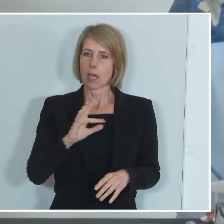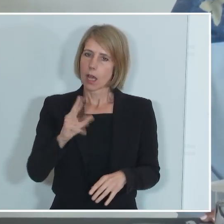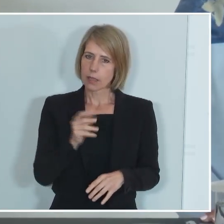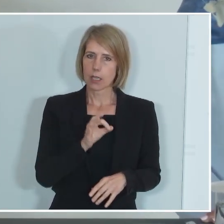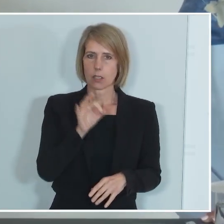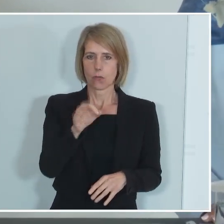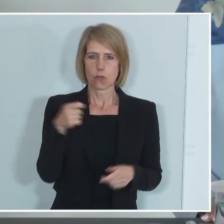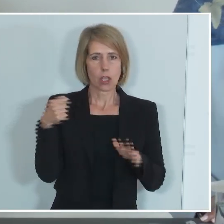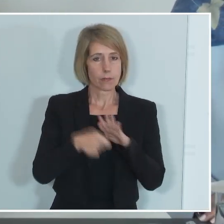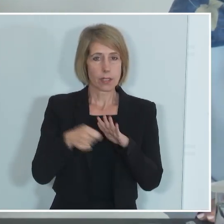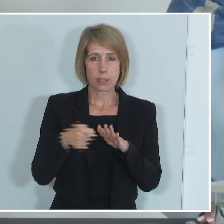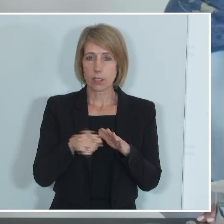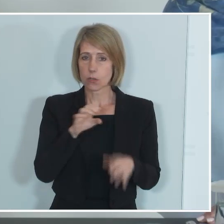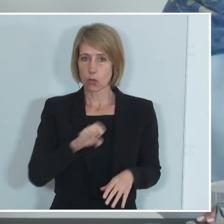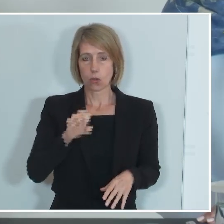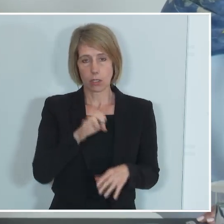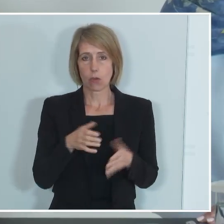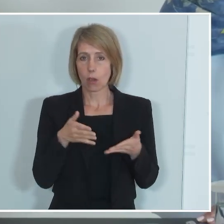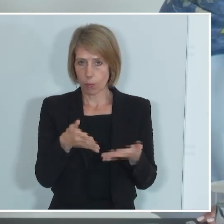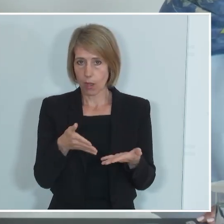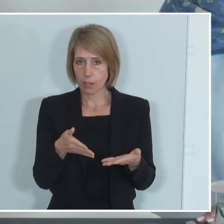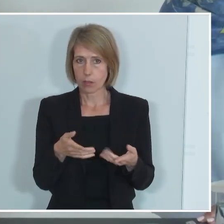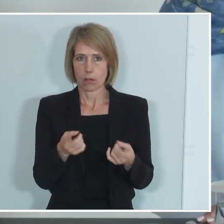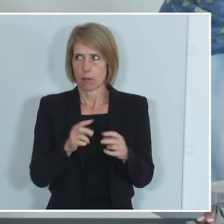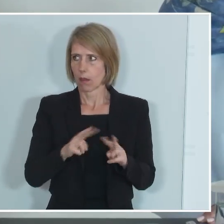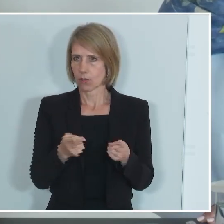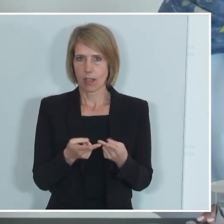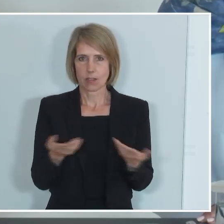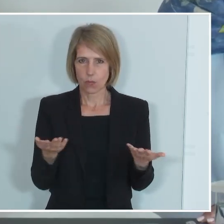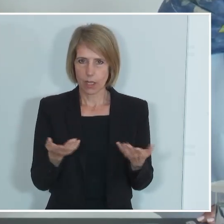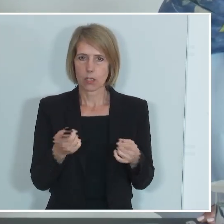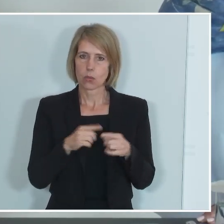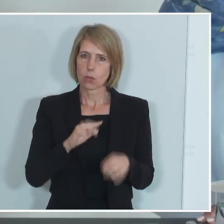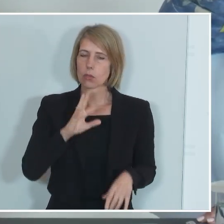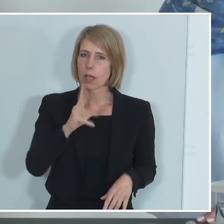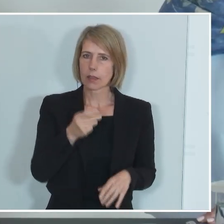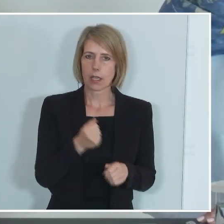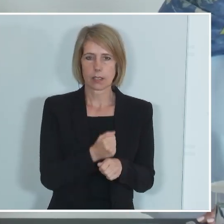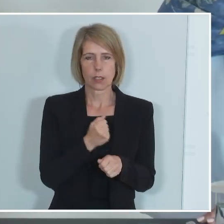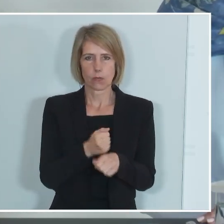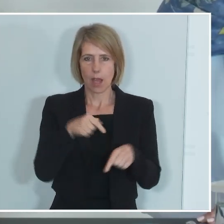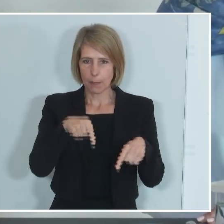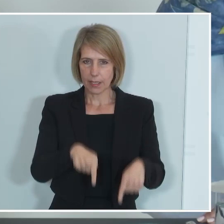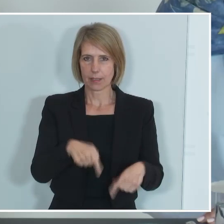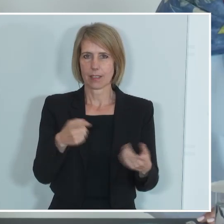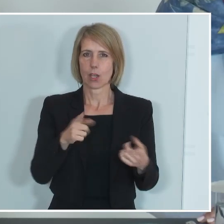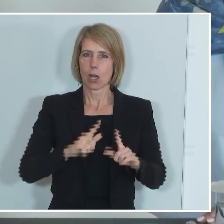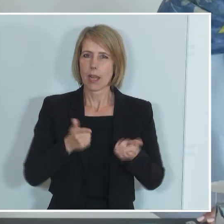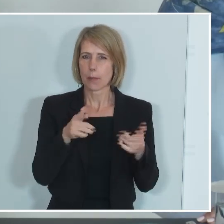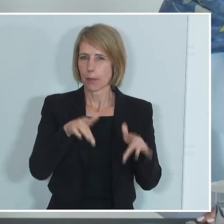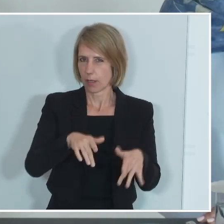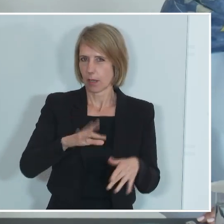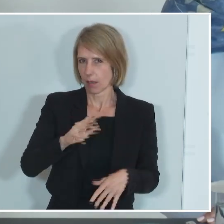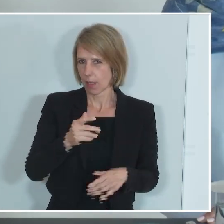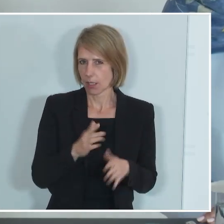für Investitionen in Europa, aus aller Welt, attraktiv zu sein, um hier zu arbeiten und hier zu leben. Und